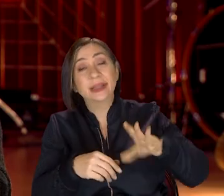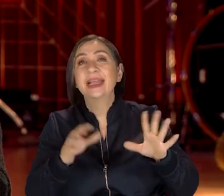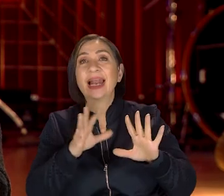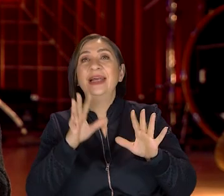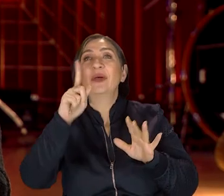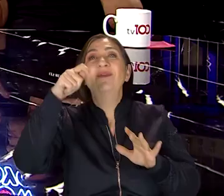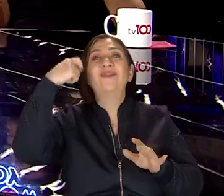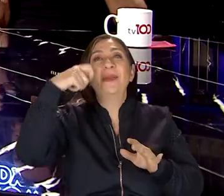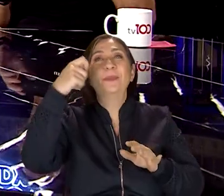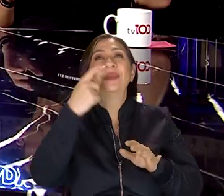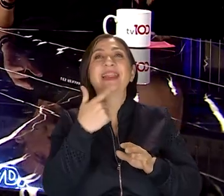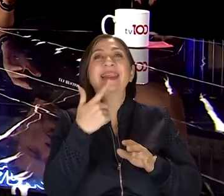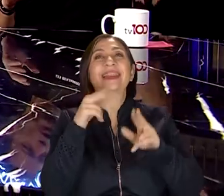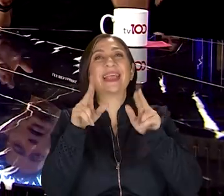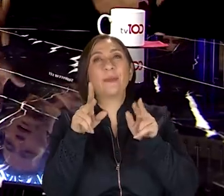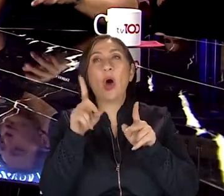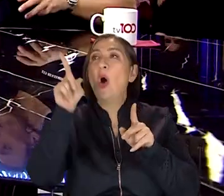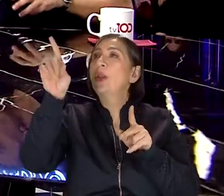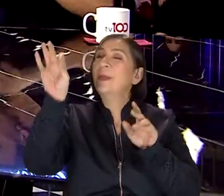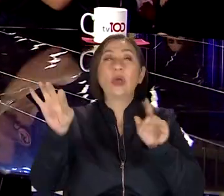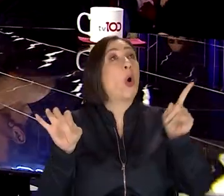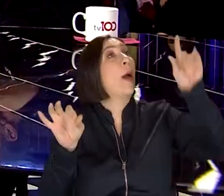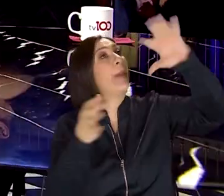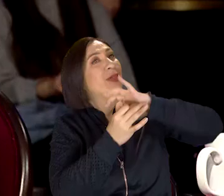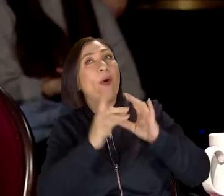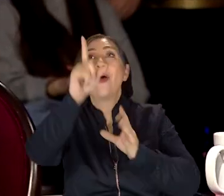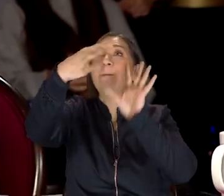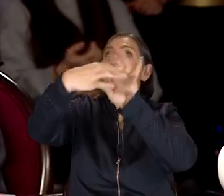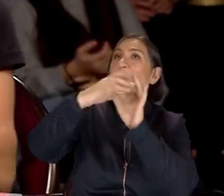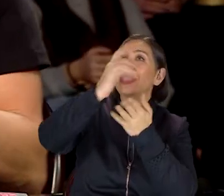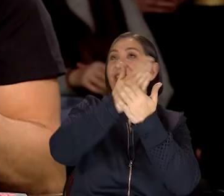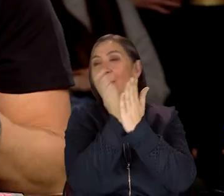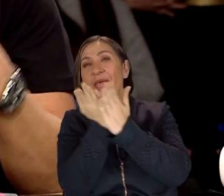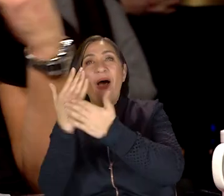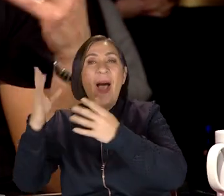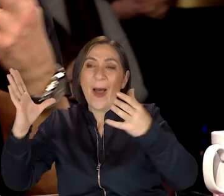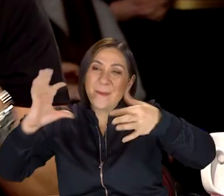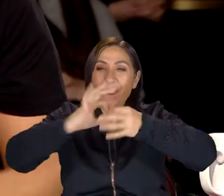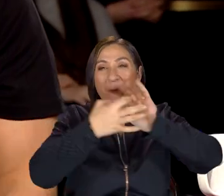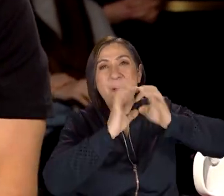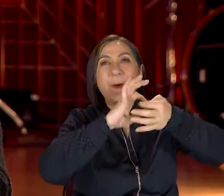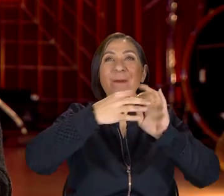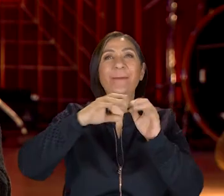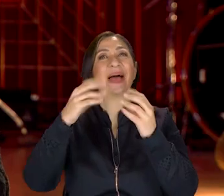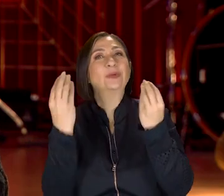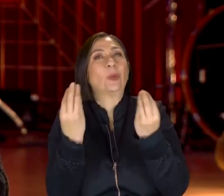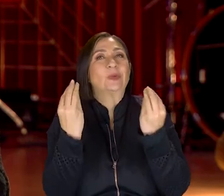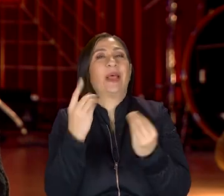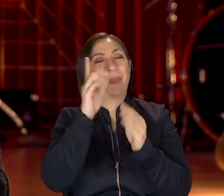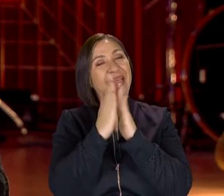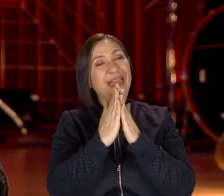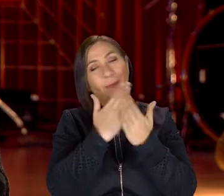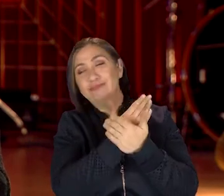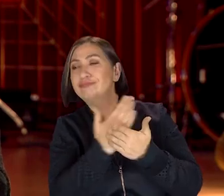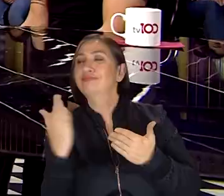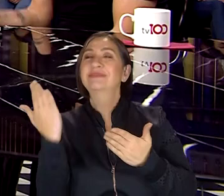Daha çok bir film, yani bir film tadında oradan başlıyor, oraya bağlanıyor, oradan devam ediyor filan. Öyle bir şey var,